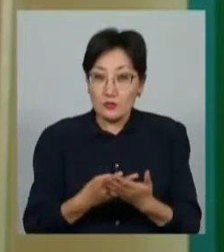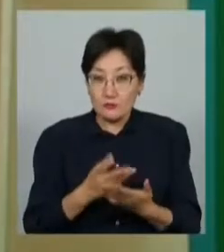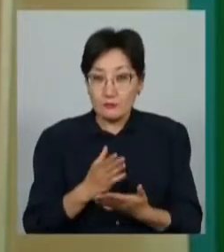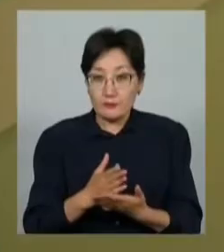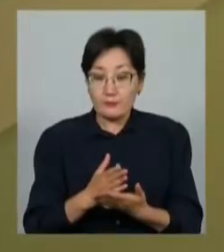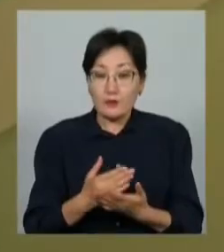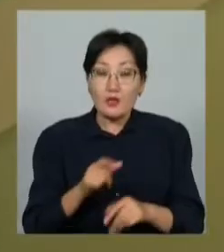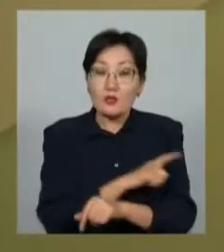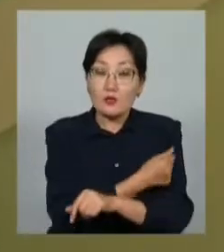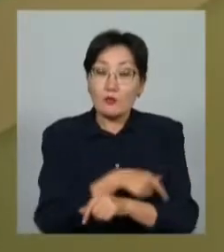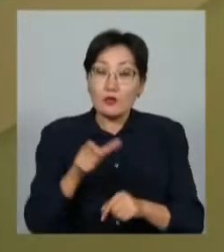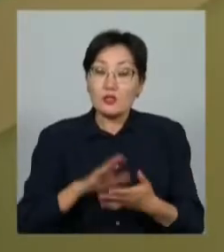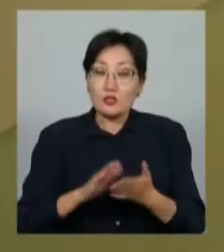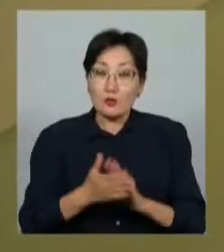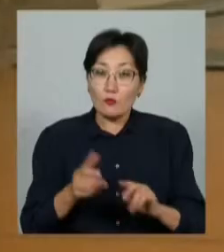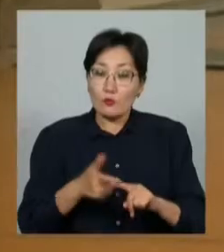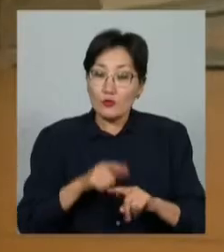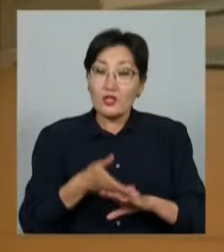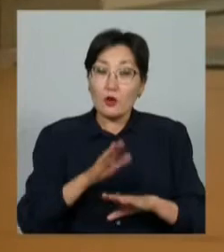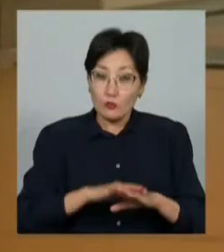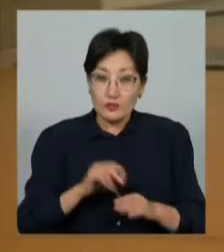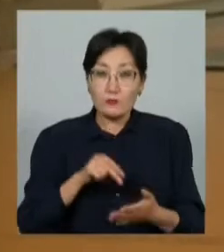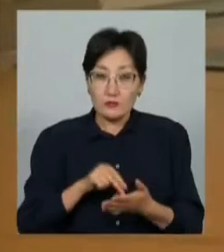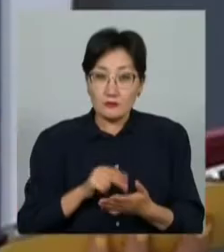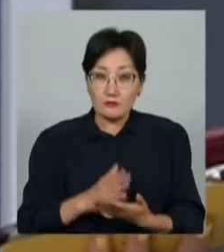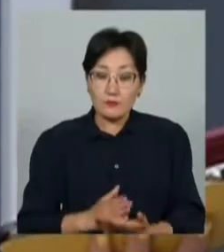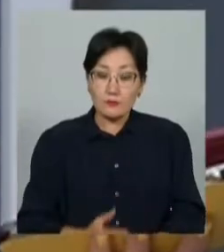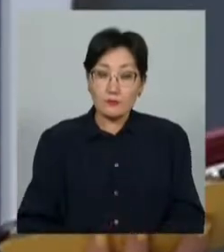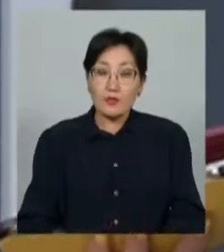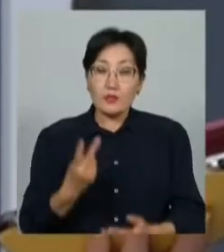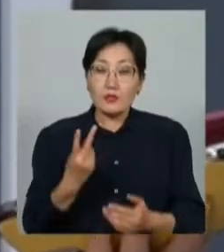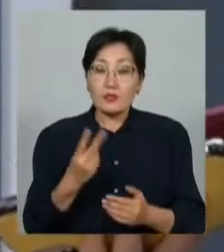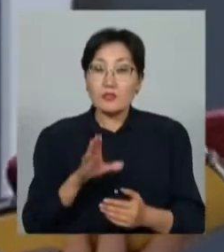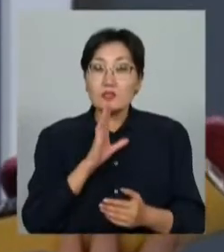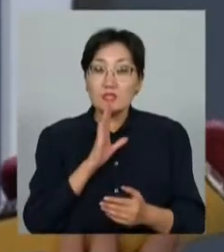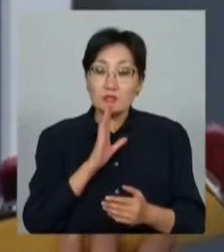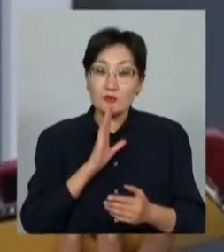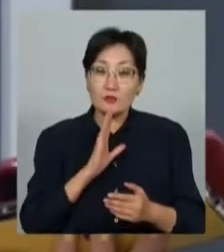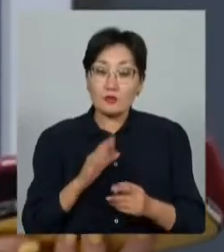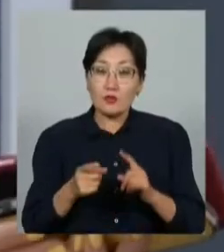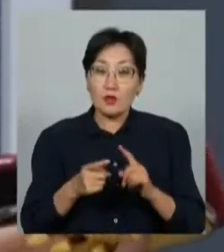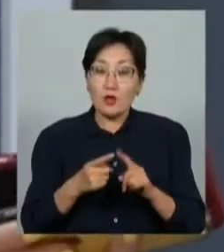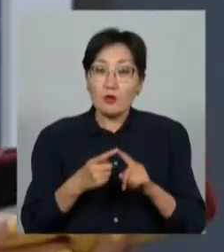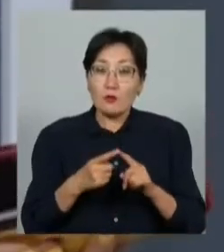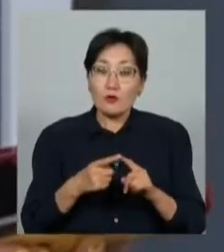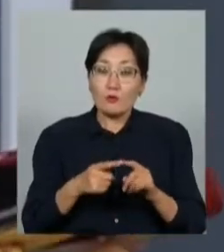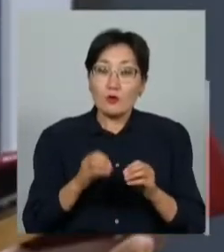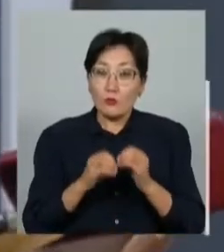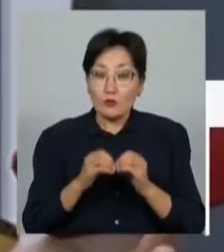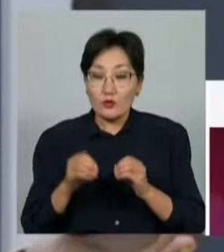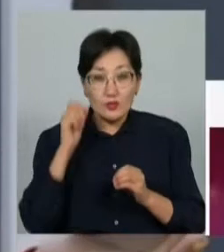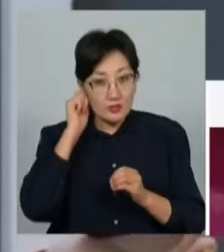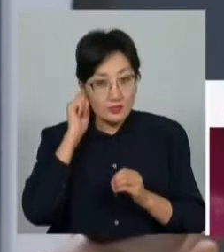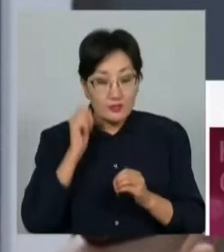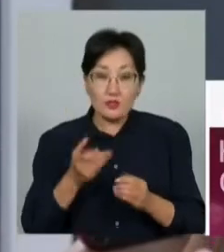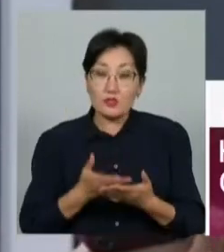ес-түссіз жатыр. Дәрігерлер жағдайын өте ауыр деп бағалап отыр. Екі баламыз, қызымыз, біреуі 10 жаста, оның жағдайы